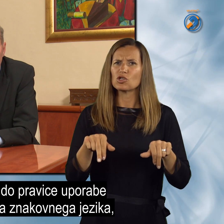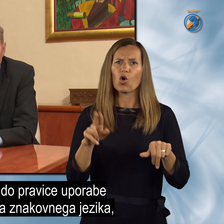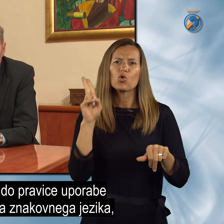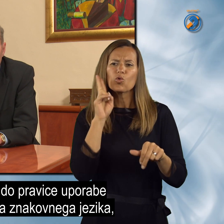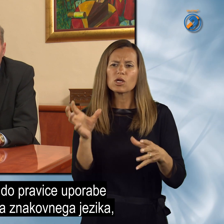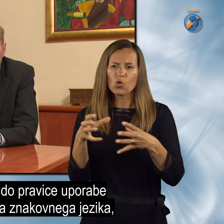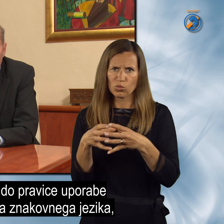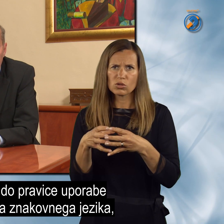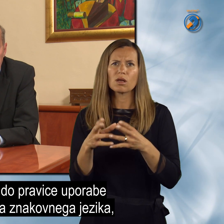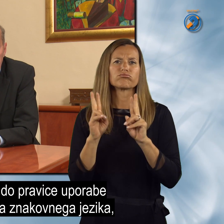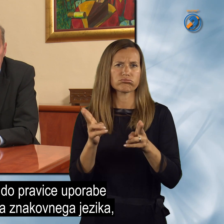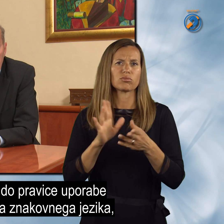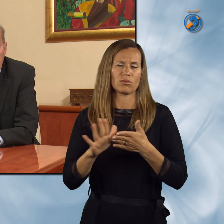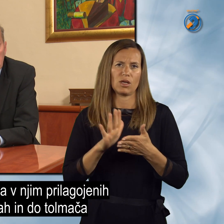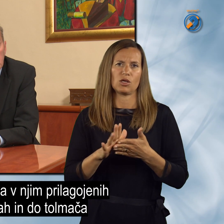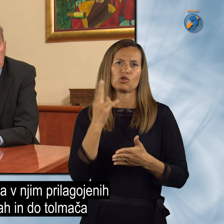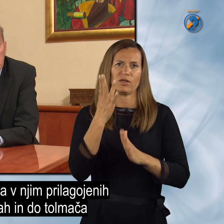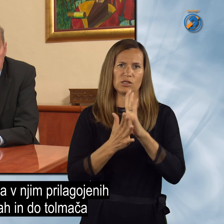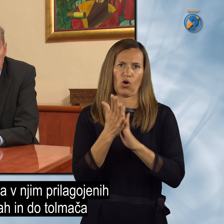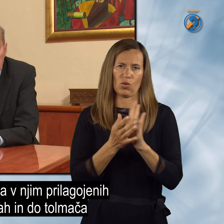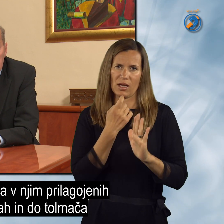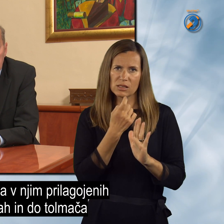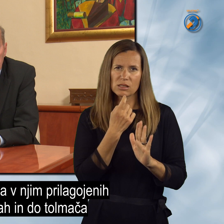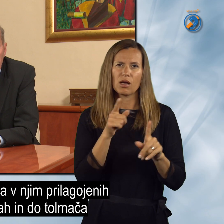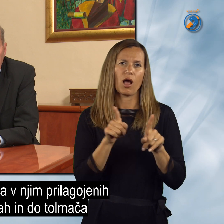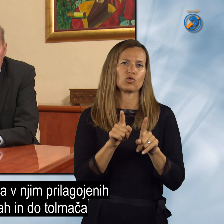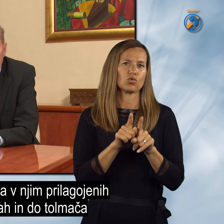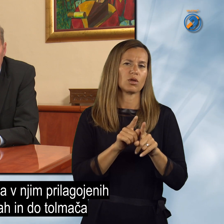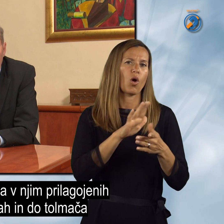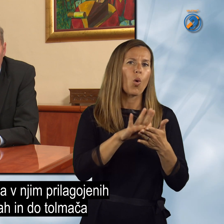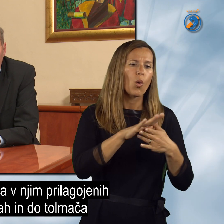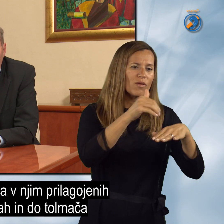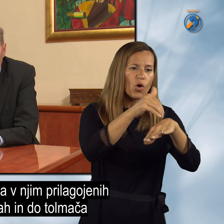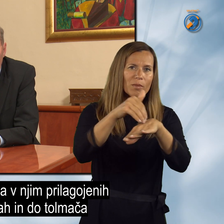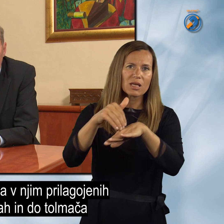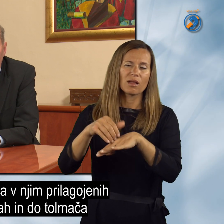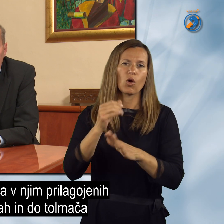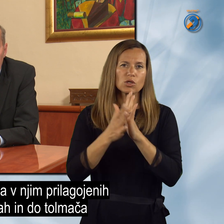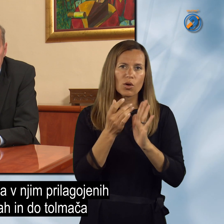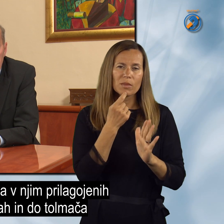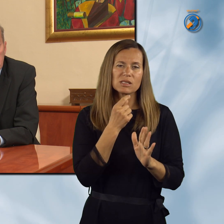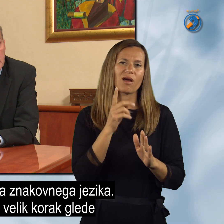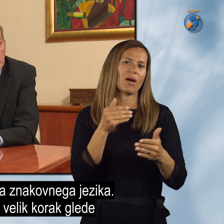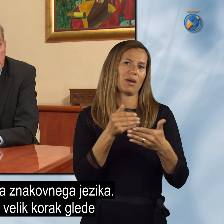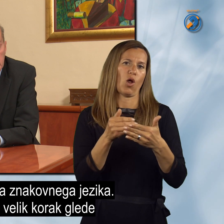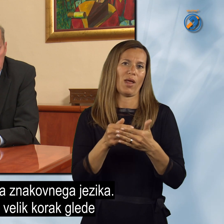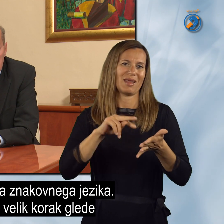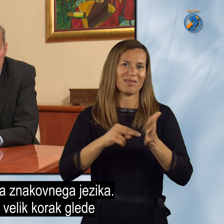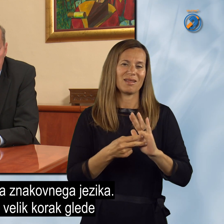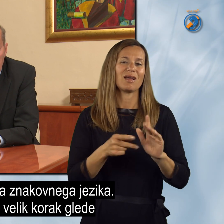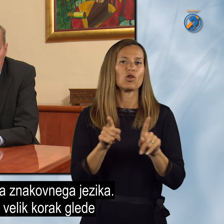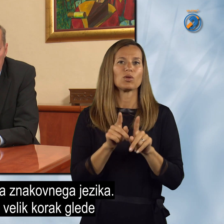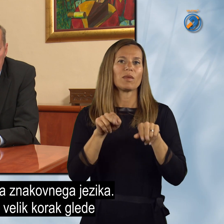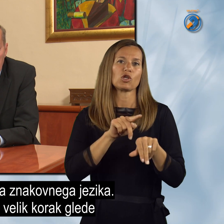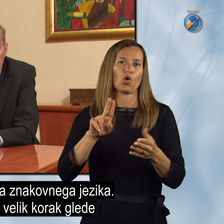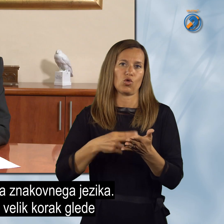uporabe slovenskega znakovnega jezika, informiranja o njem, prilagojenim tehnikam in do tolmača slovenskega znakovnega